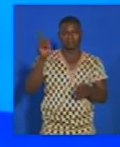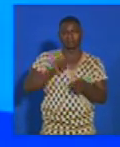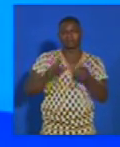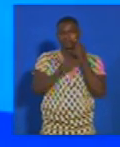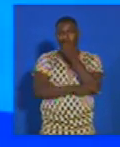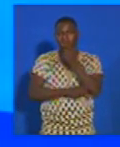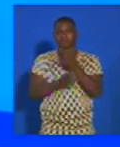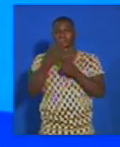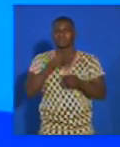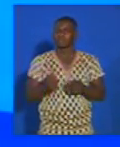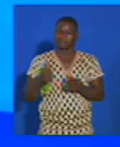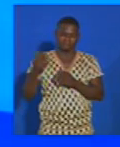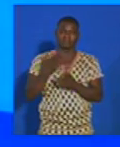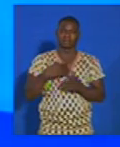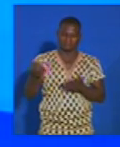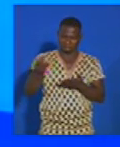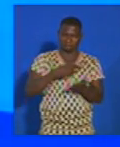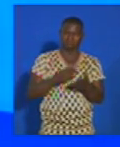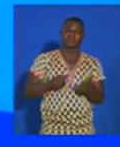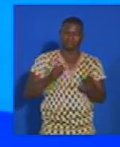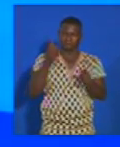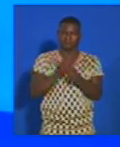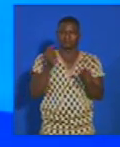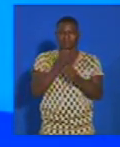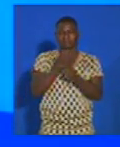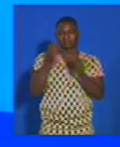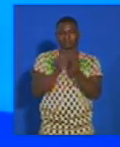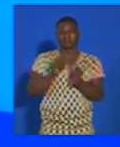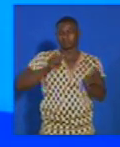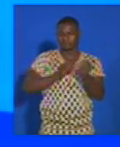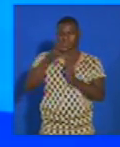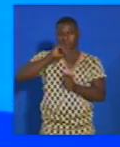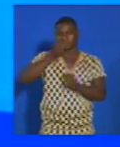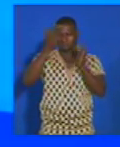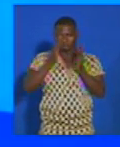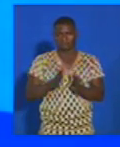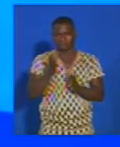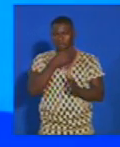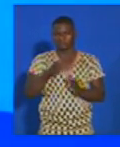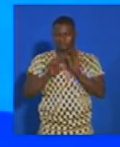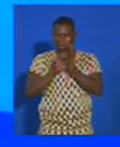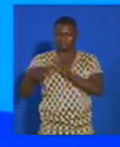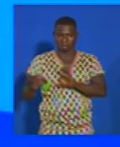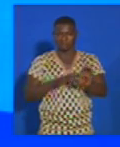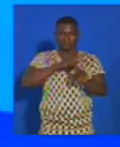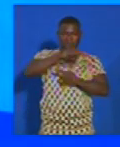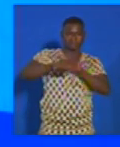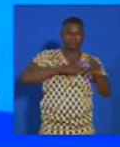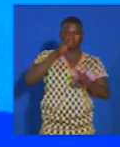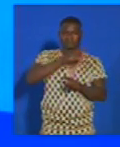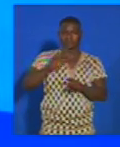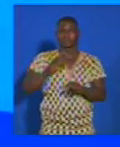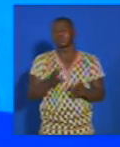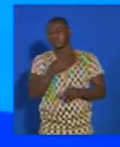atelier emploie une dizaine de personnes. Sa première exposition a fait le tour des grands espaces au Burkina et en Côte d'Ivoire et se prépare à aller